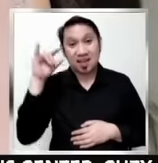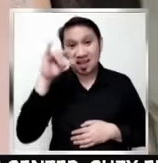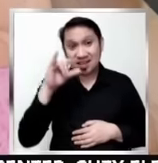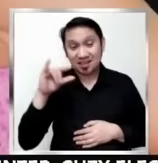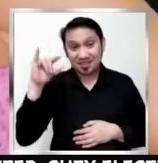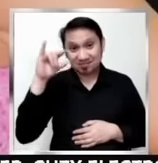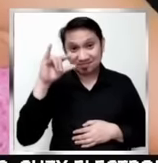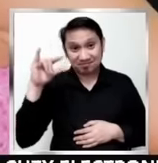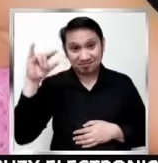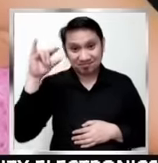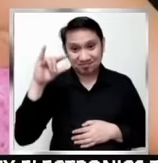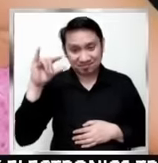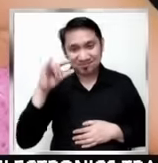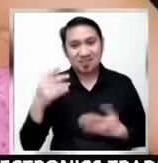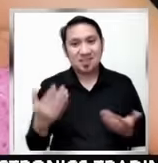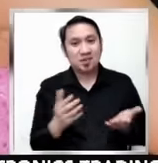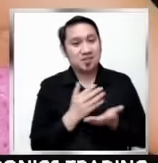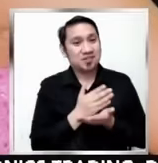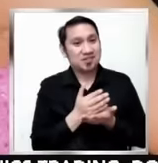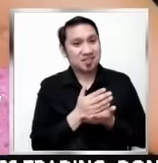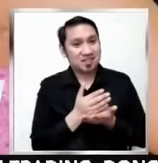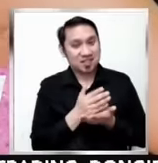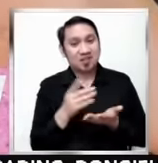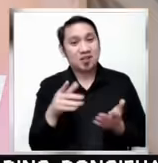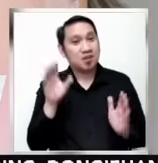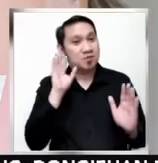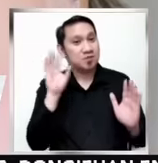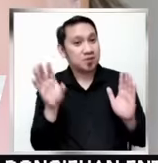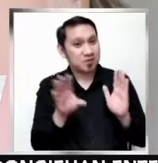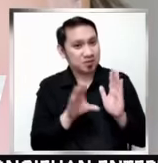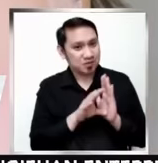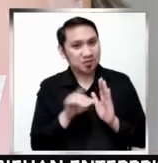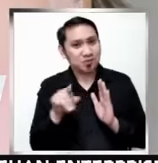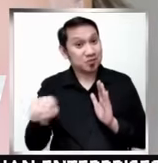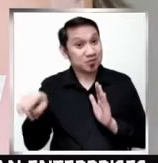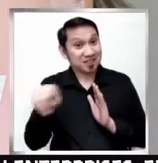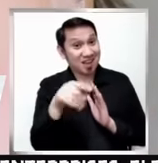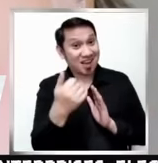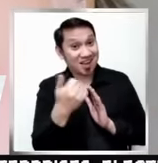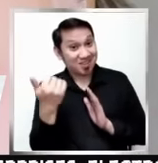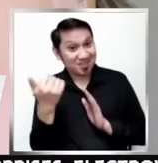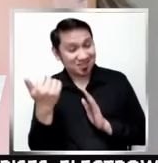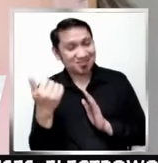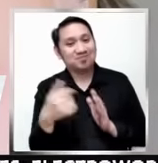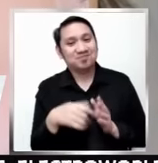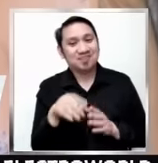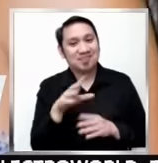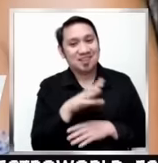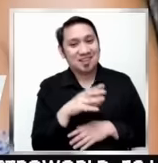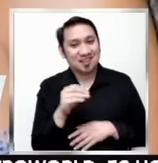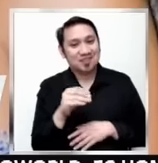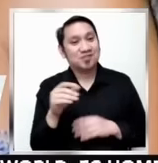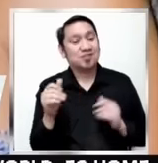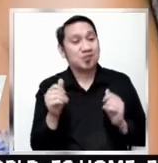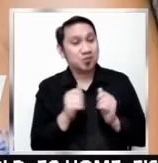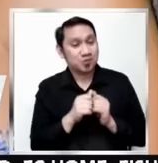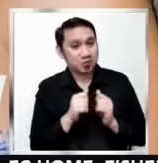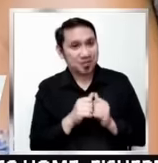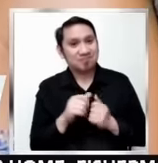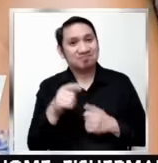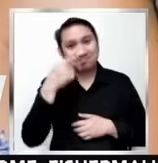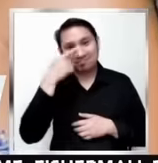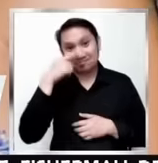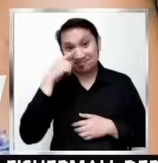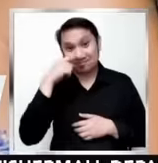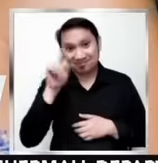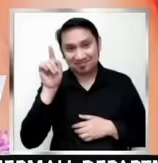naman, ibinahagi rin ni Michelle ang ilang photos with her co-candidates, kabilang ang bestie na si Miss Universe first runner-up Antonio